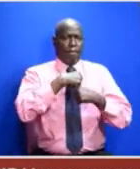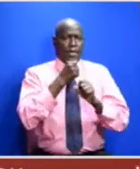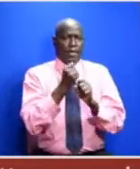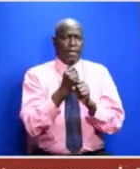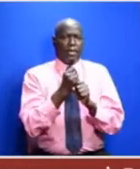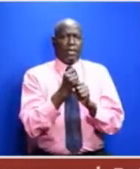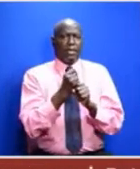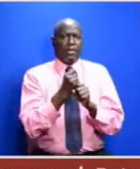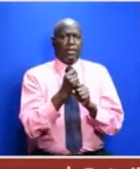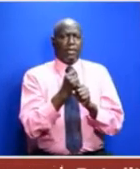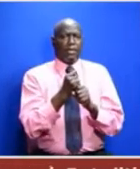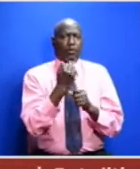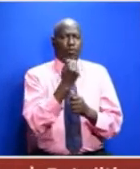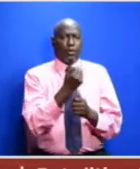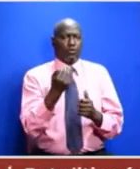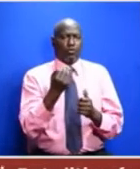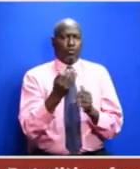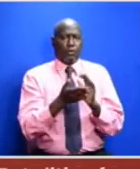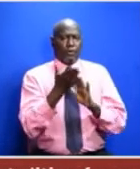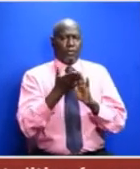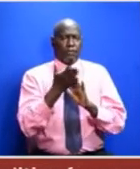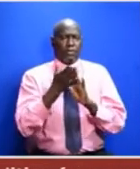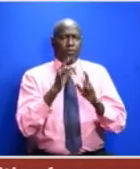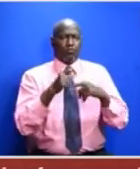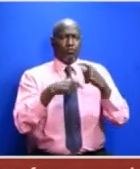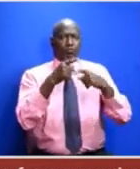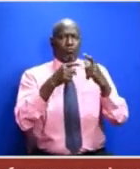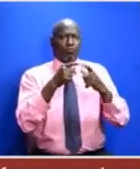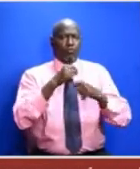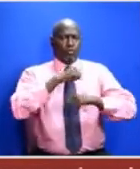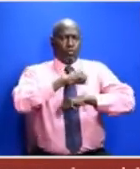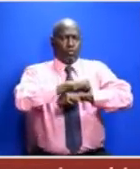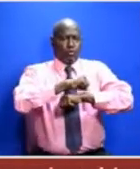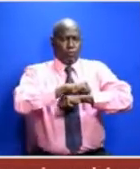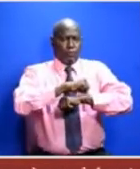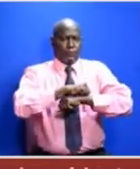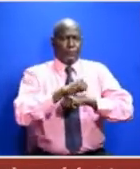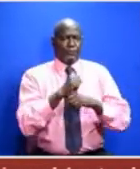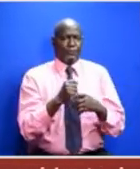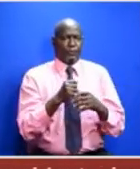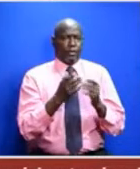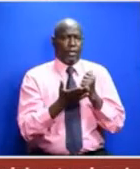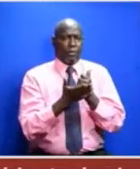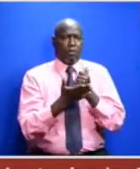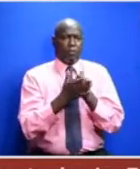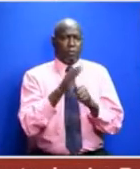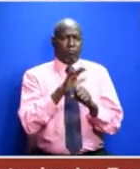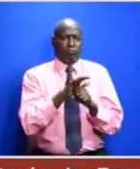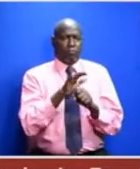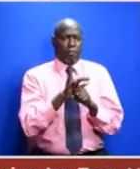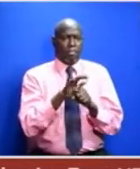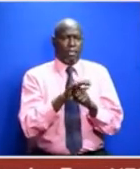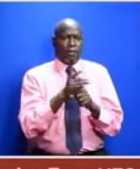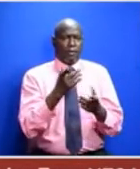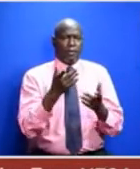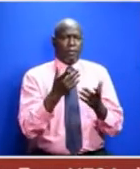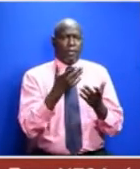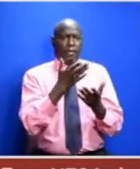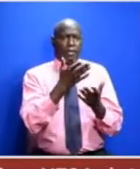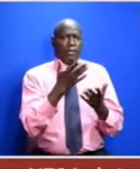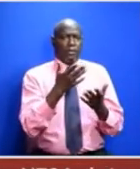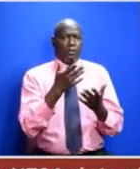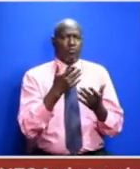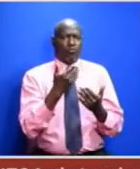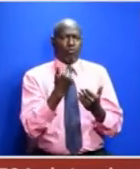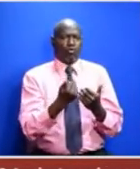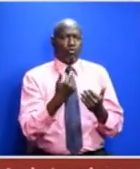watoto wawe na tamaa na waendelee kwa masomo. Unaona inasaidia watoto wengi. Venye tungekuwa na hali ya shinda mtoto hataki kuandika